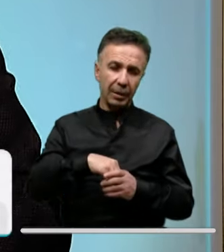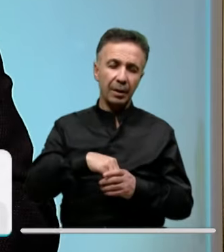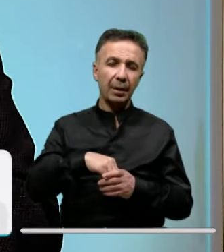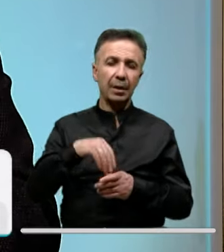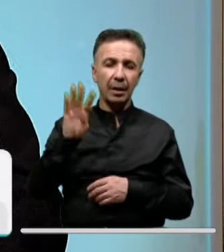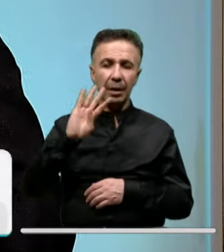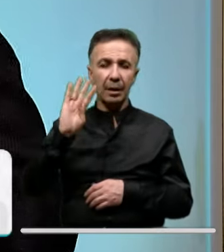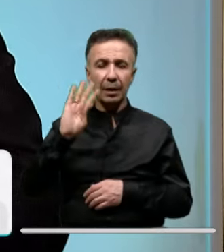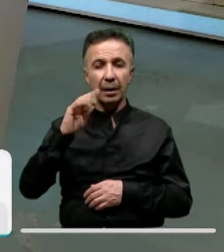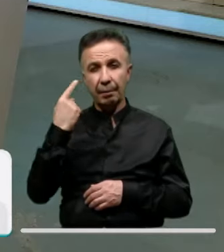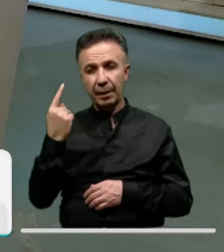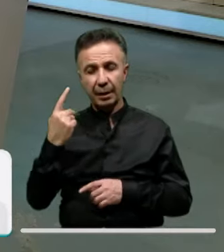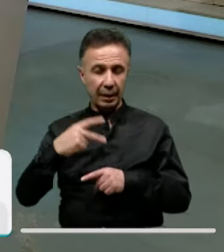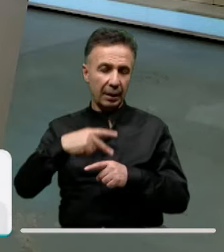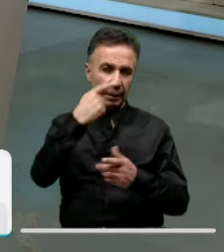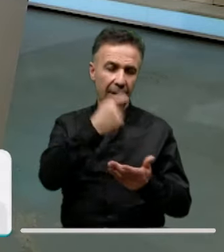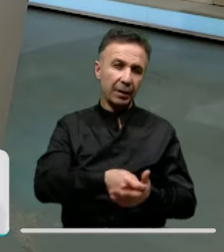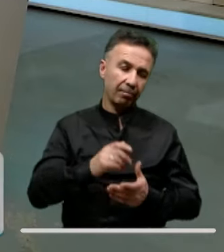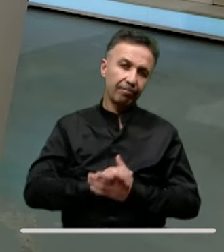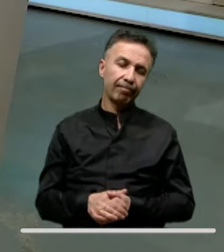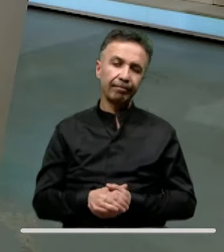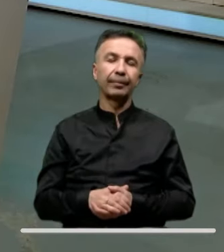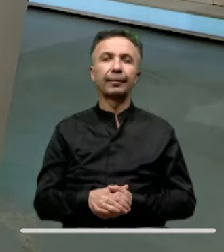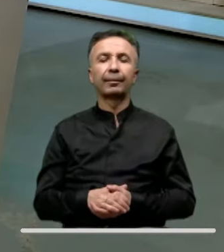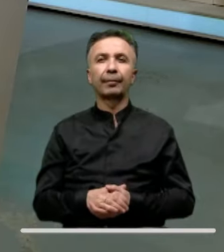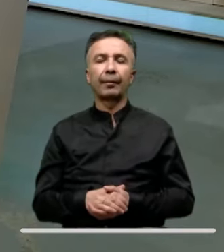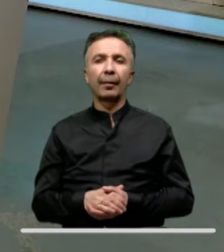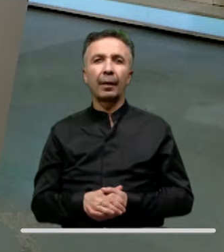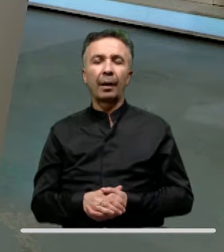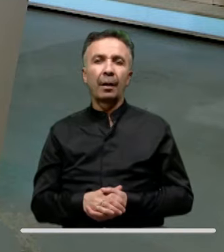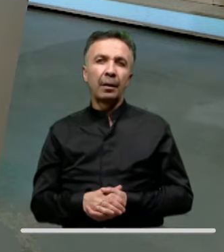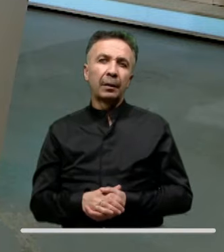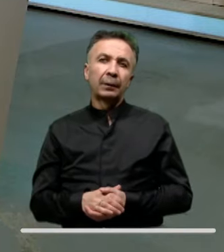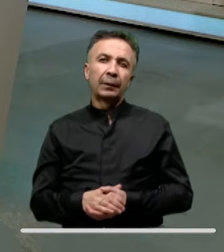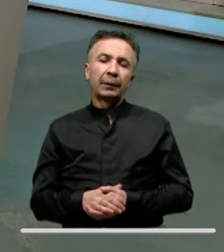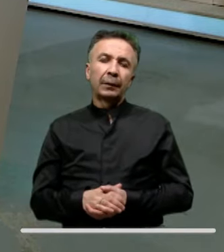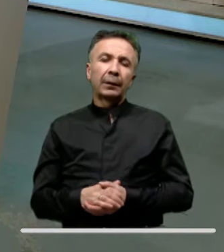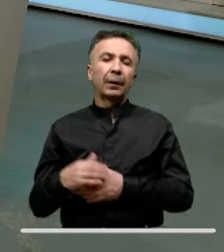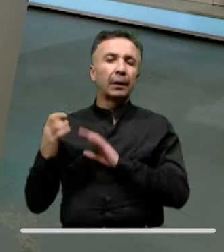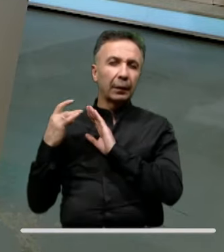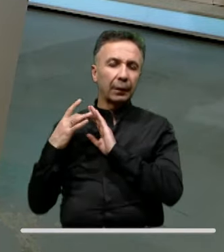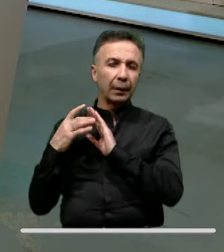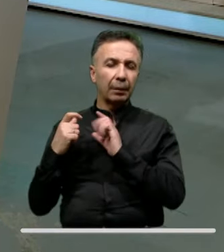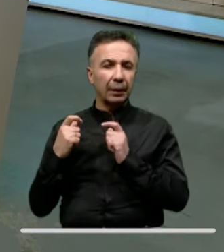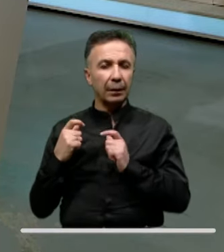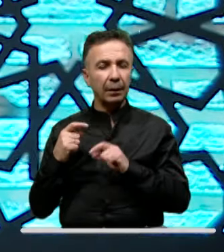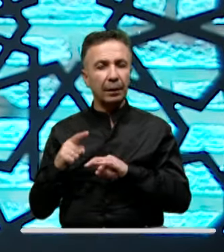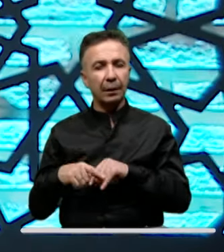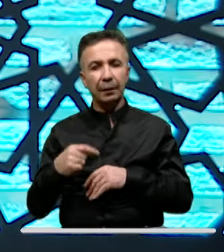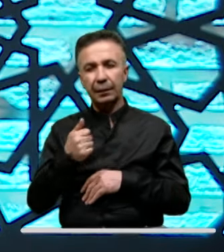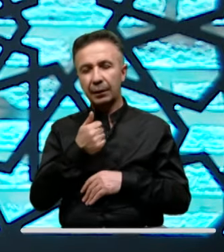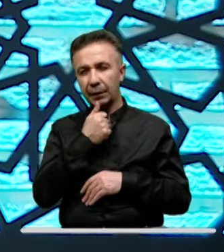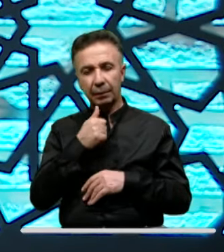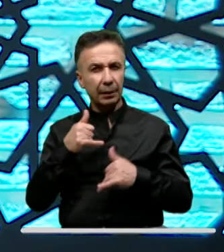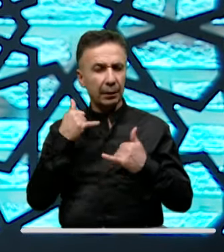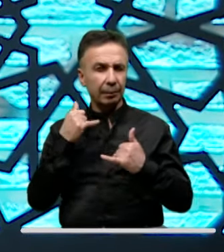%2,5'unu zekat olarak verecek. Eyvallah. Rabbimiz bereketli kılsın ticaretlerini. Peki. Diyarbakır'a gidiyoruz. Hanifi Bey hattımızda. Hanifi